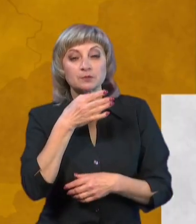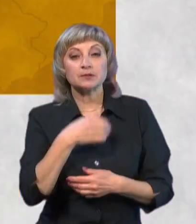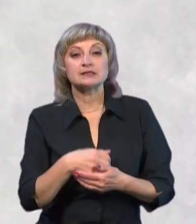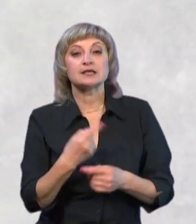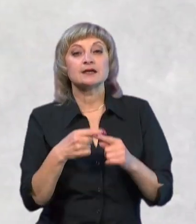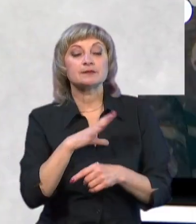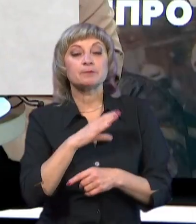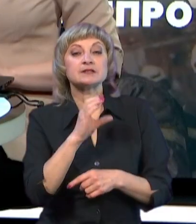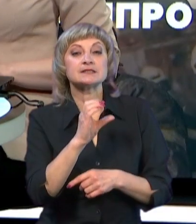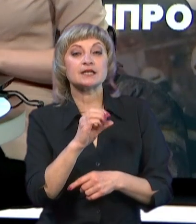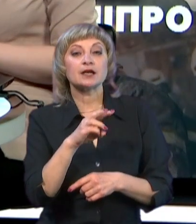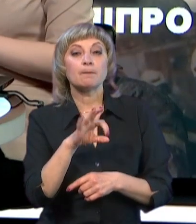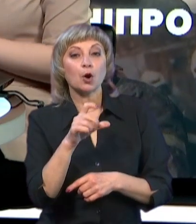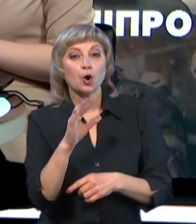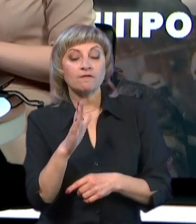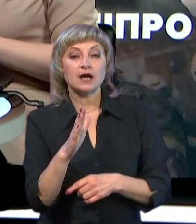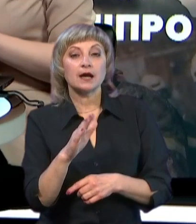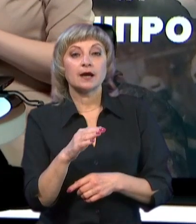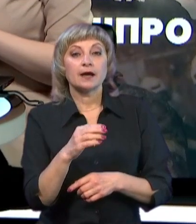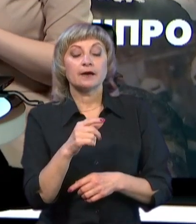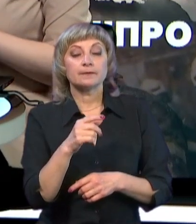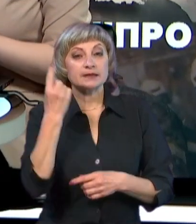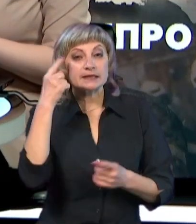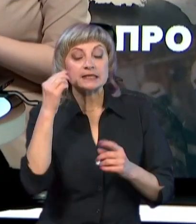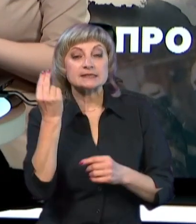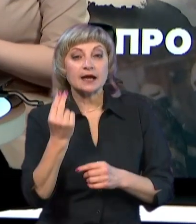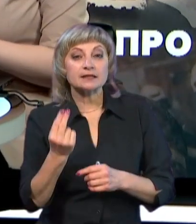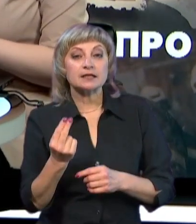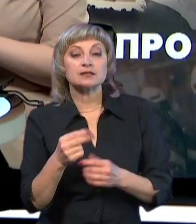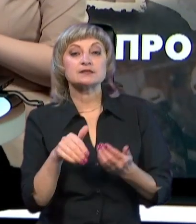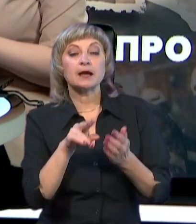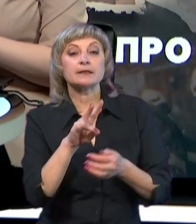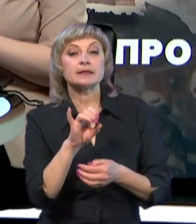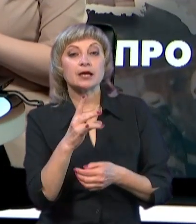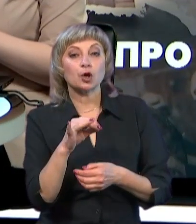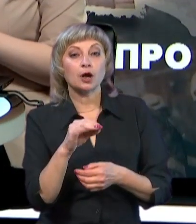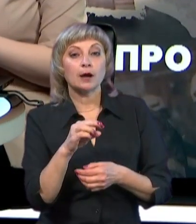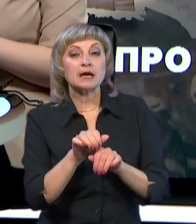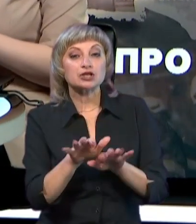Це був Сергій Мохов, гейм-дизайнер, який за допомогою нейромережі